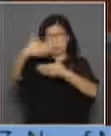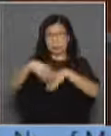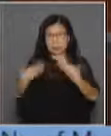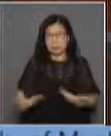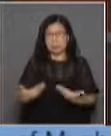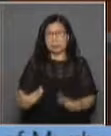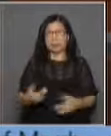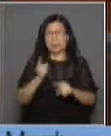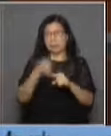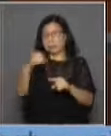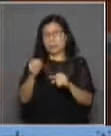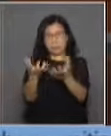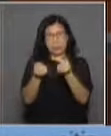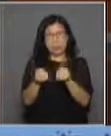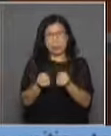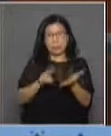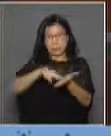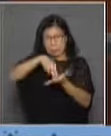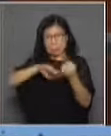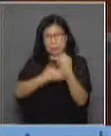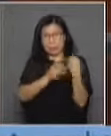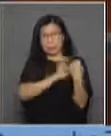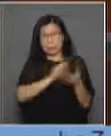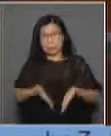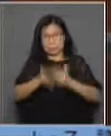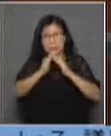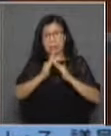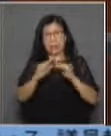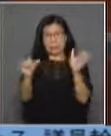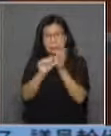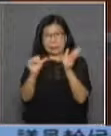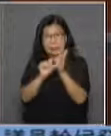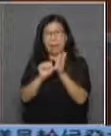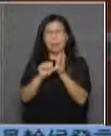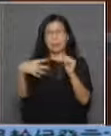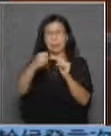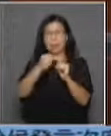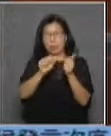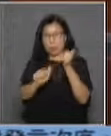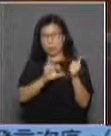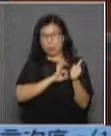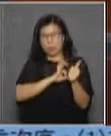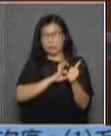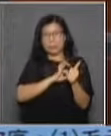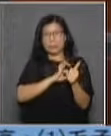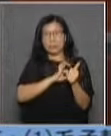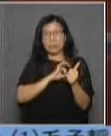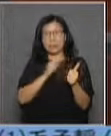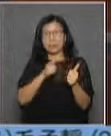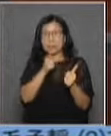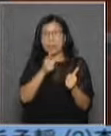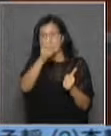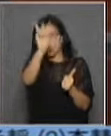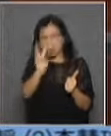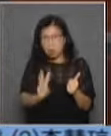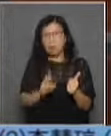都唔接受立法會成立呢個調查委員會去進行呢個嘅短裝事件嘅調呢、這個嘅鉛水事件嘅調